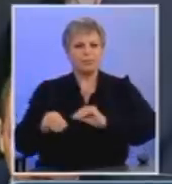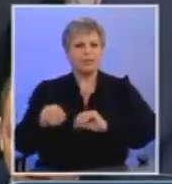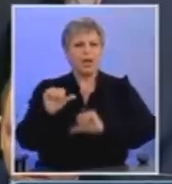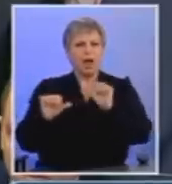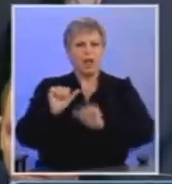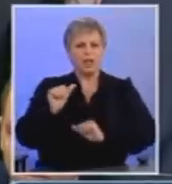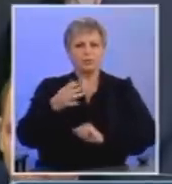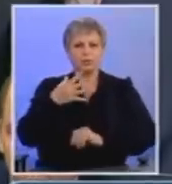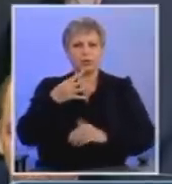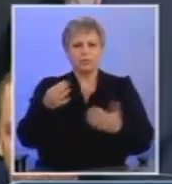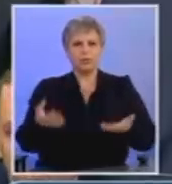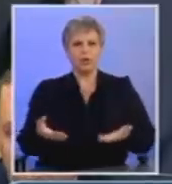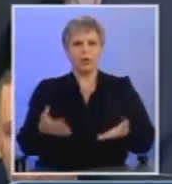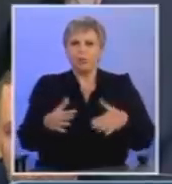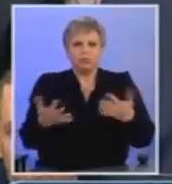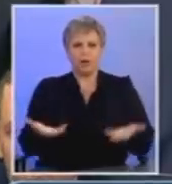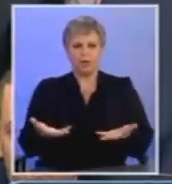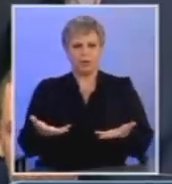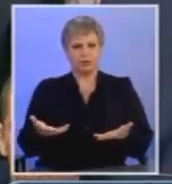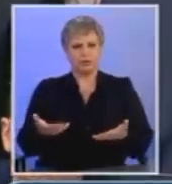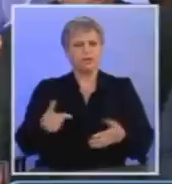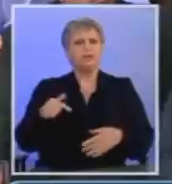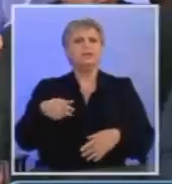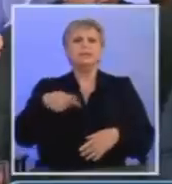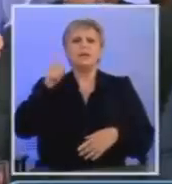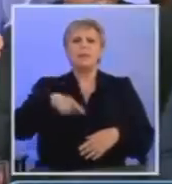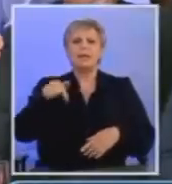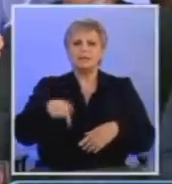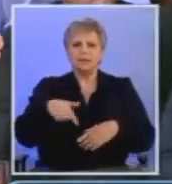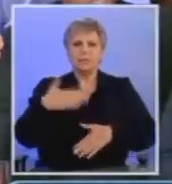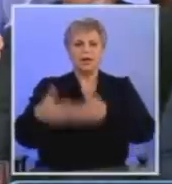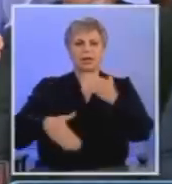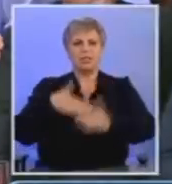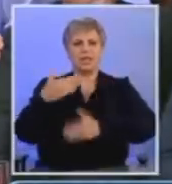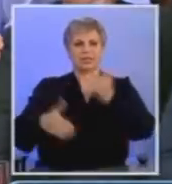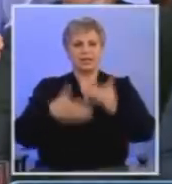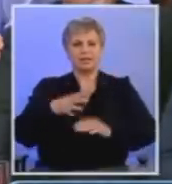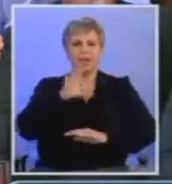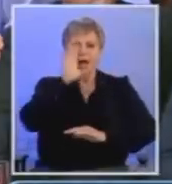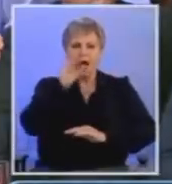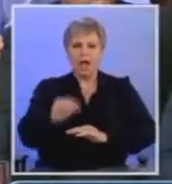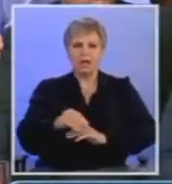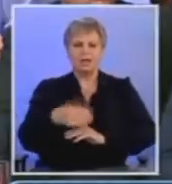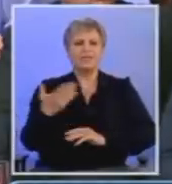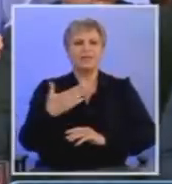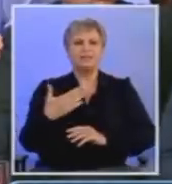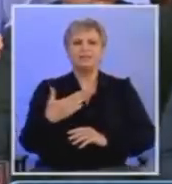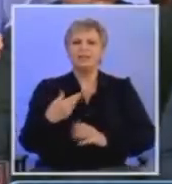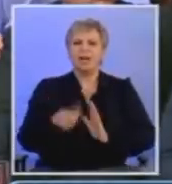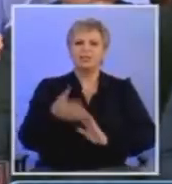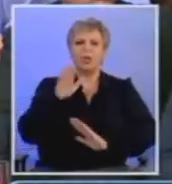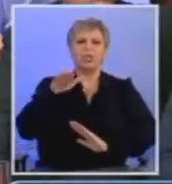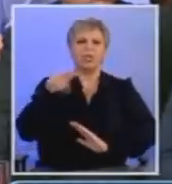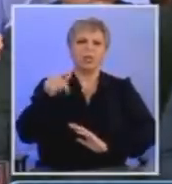Επιπλέον, η σημερινή διαδικασία είναι υποτιμητική για το κοινοβούλιο